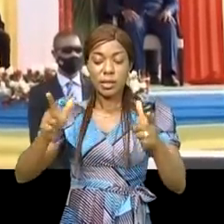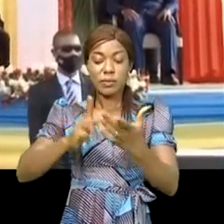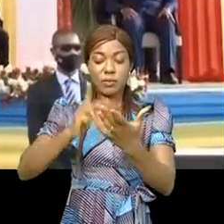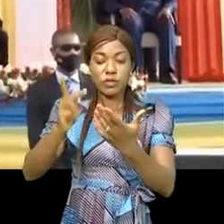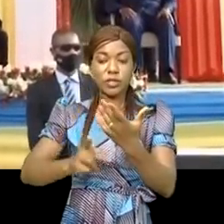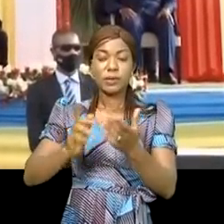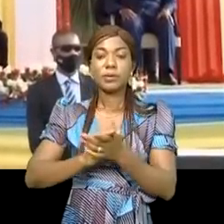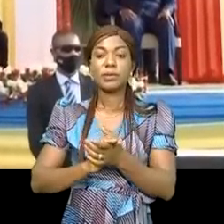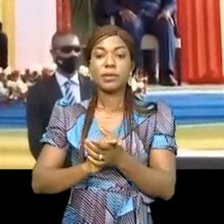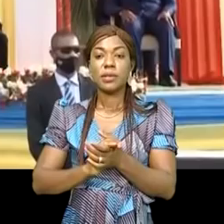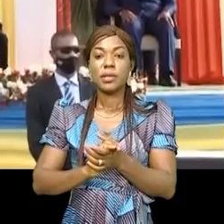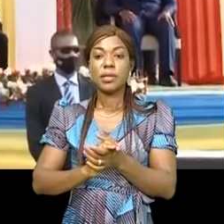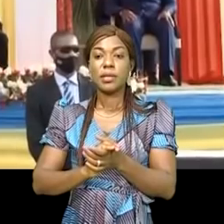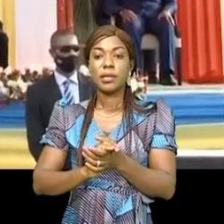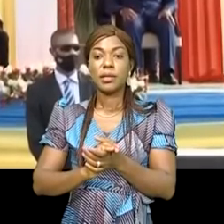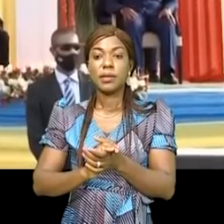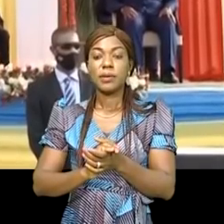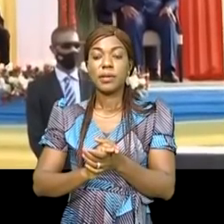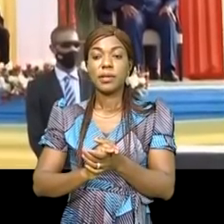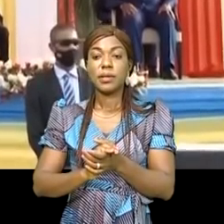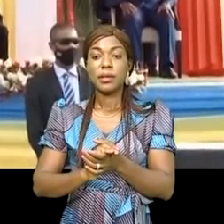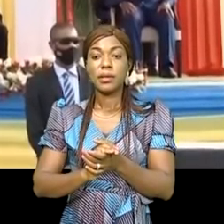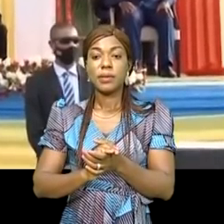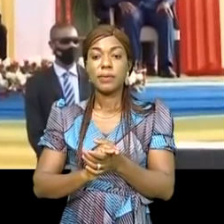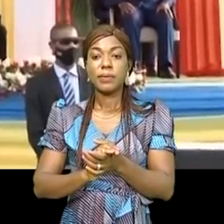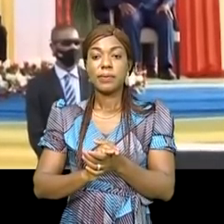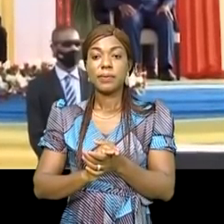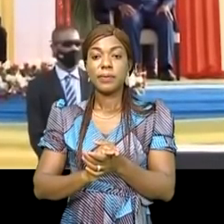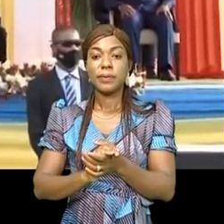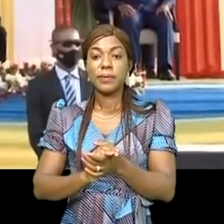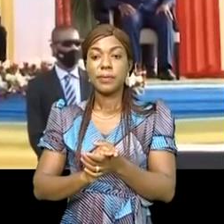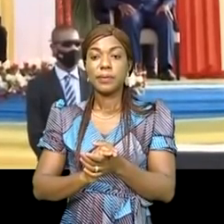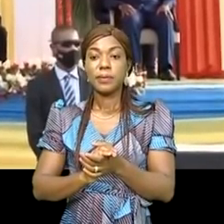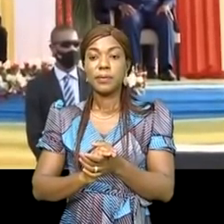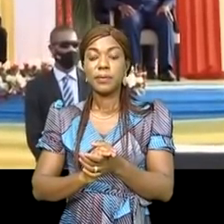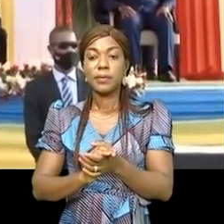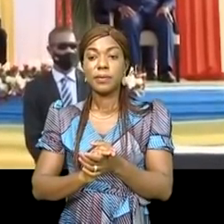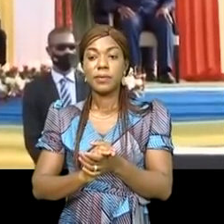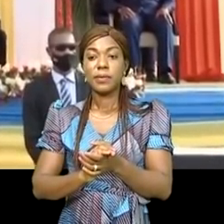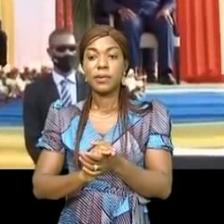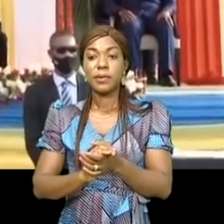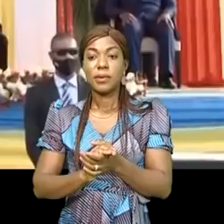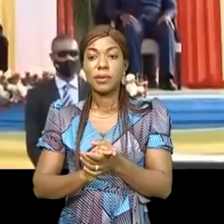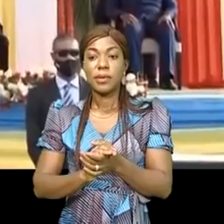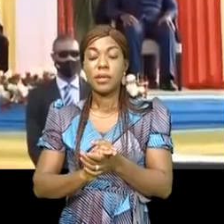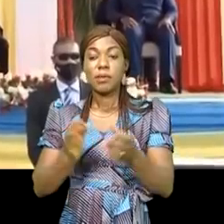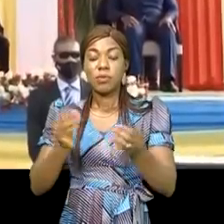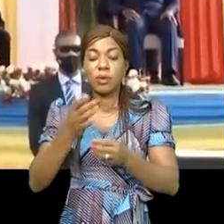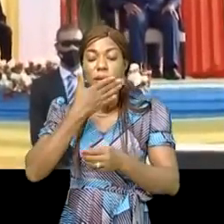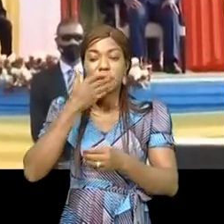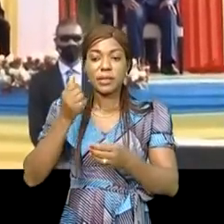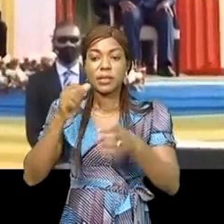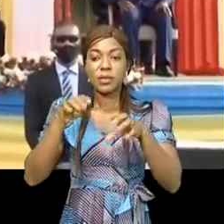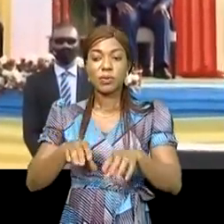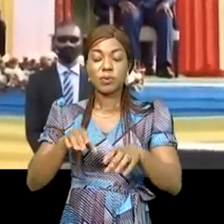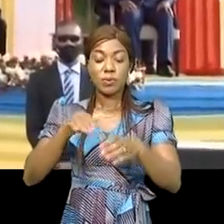Because Congo outside the East African Community was artificial. Et parce que le Congo, en